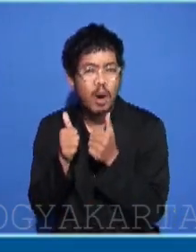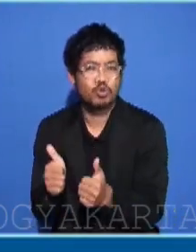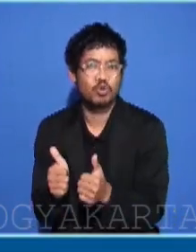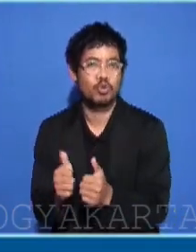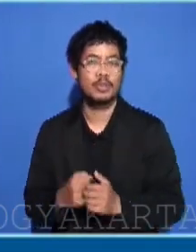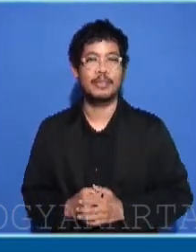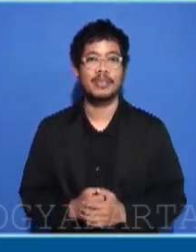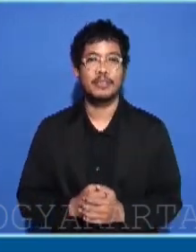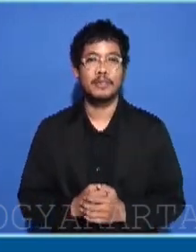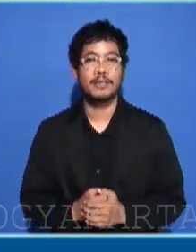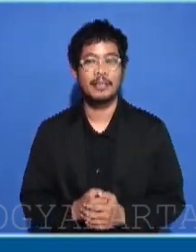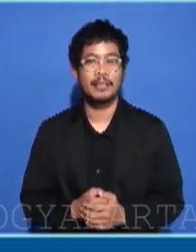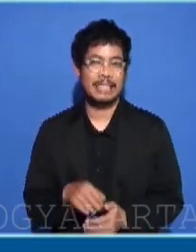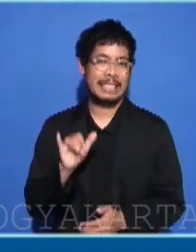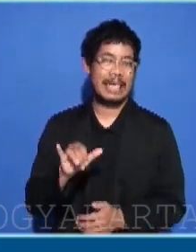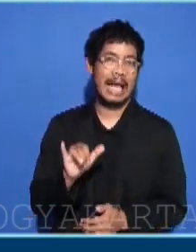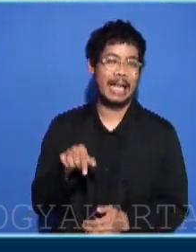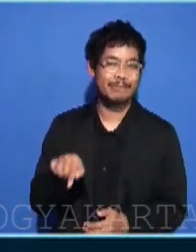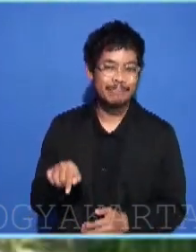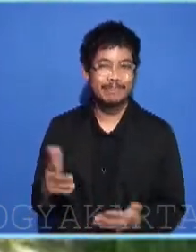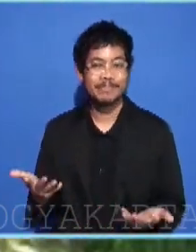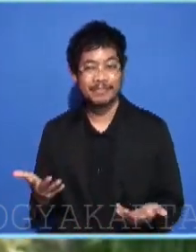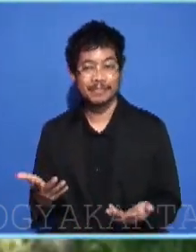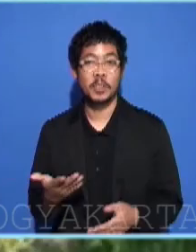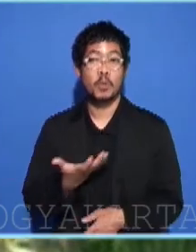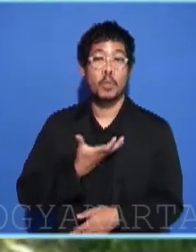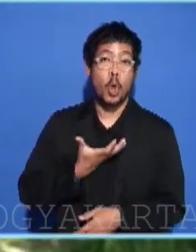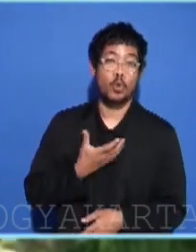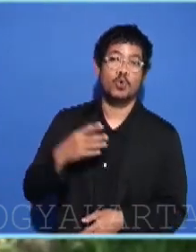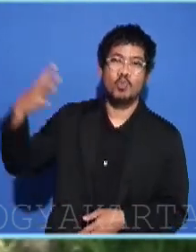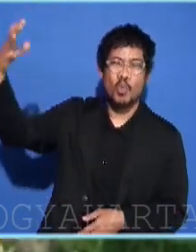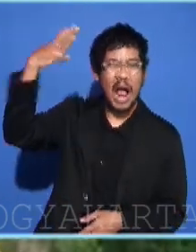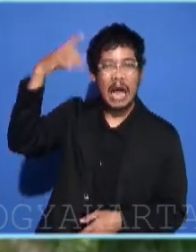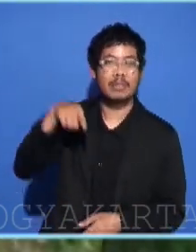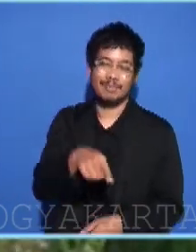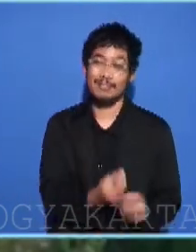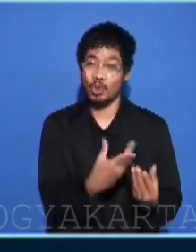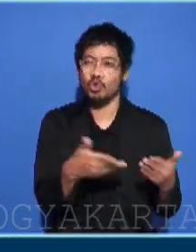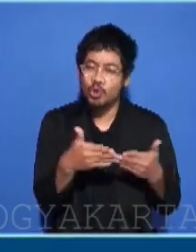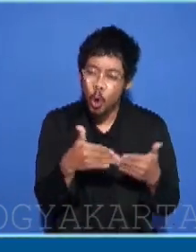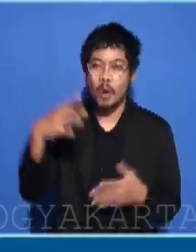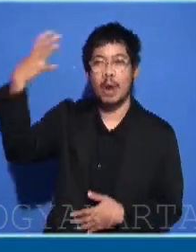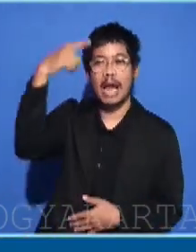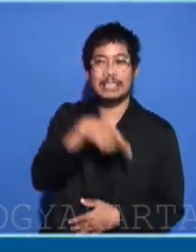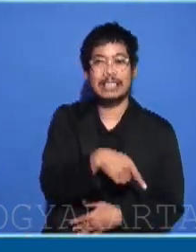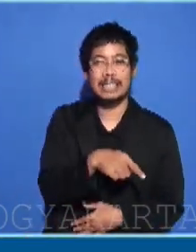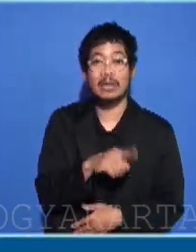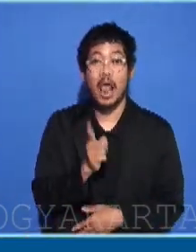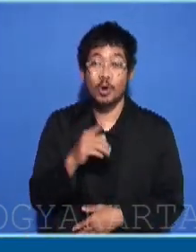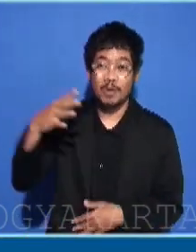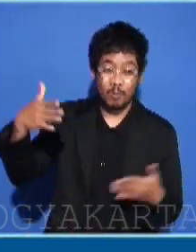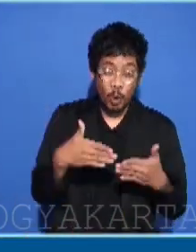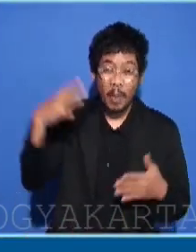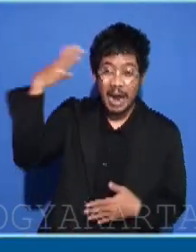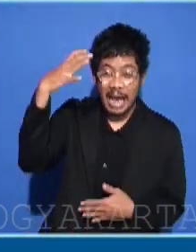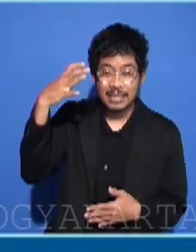Pak? Saking cuaca panas. Panase nuruti niki. Boten kados biasane. Menika